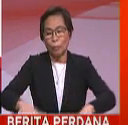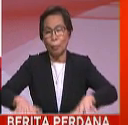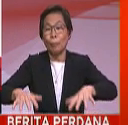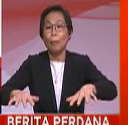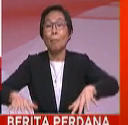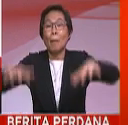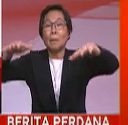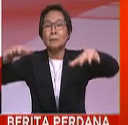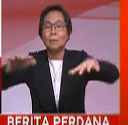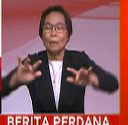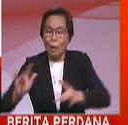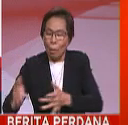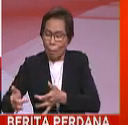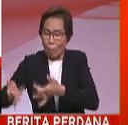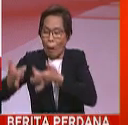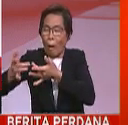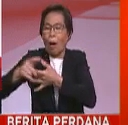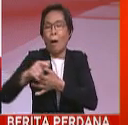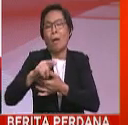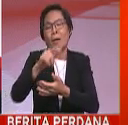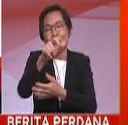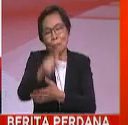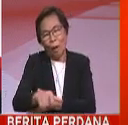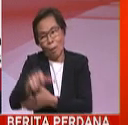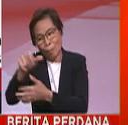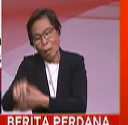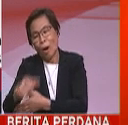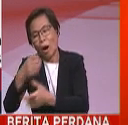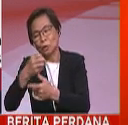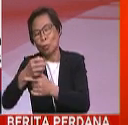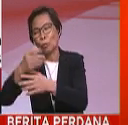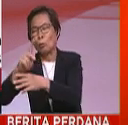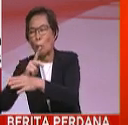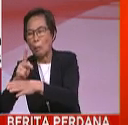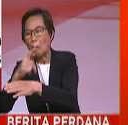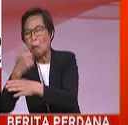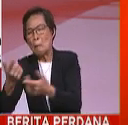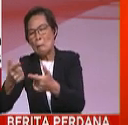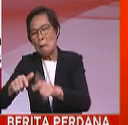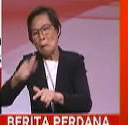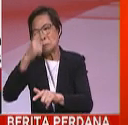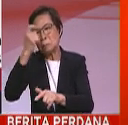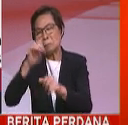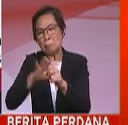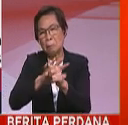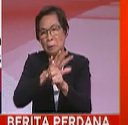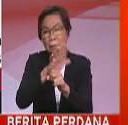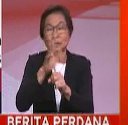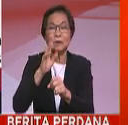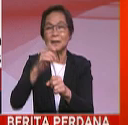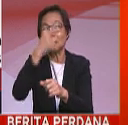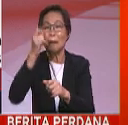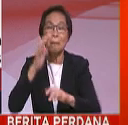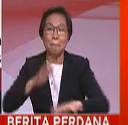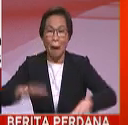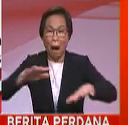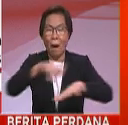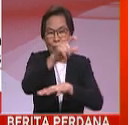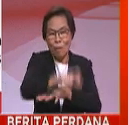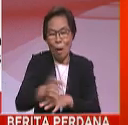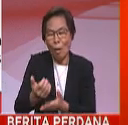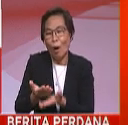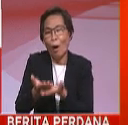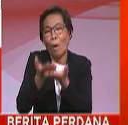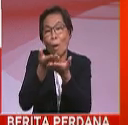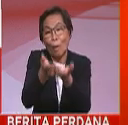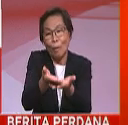beban kewangan pelanggan individu dan PKS atau korporat yang terjejas akibat banjir. Menerusi program berkenaan, pelanggan ditawarkan